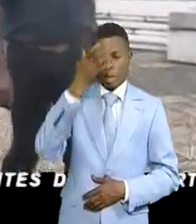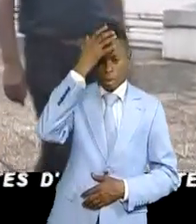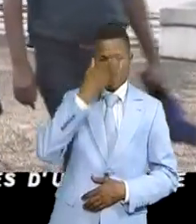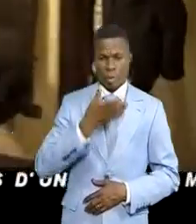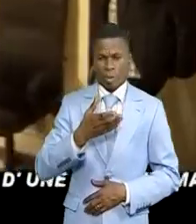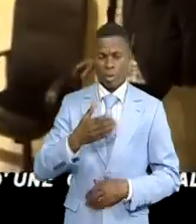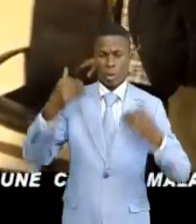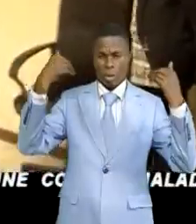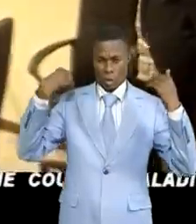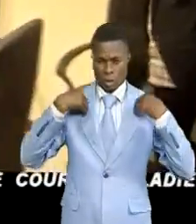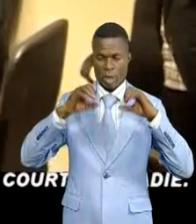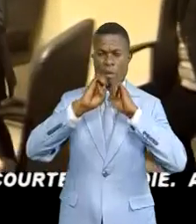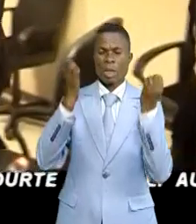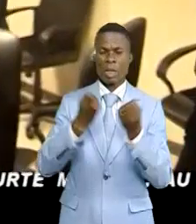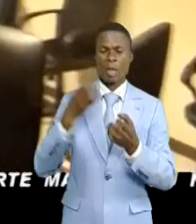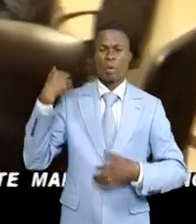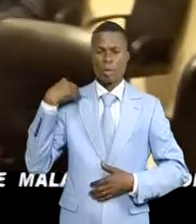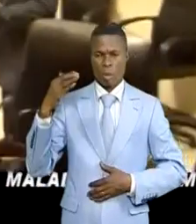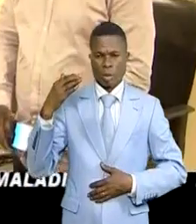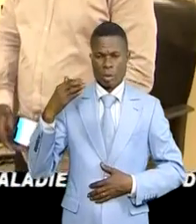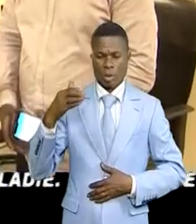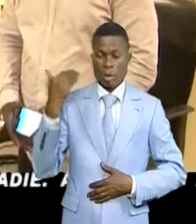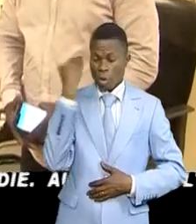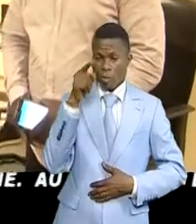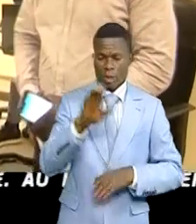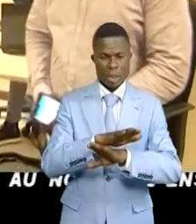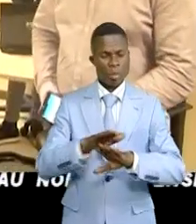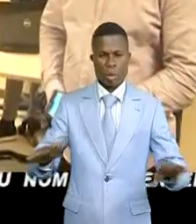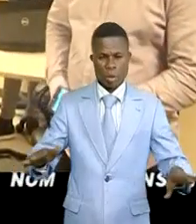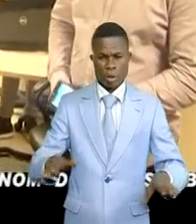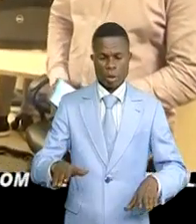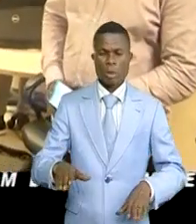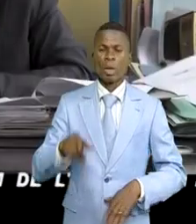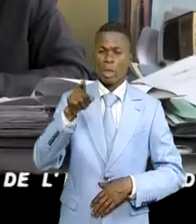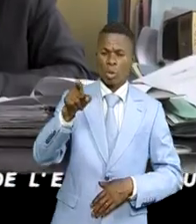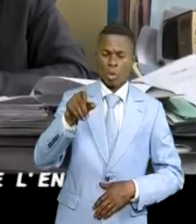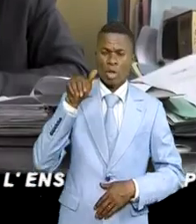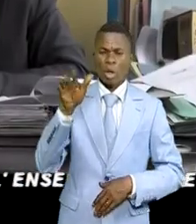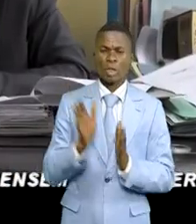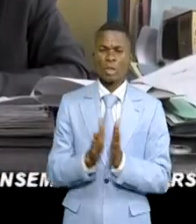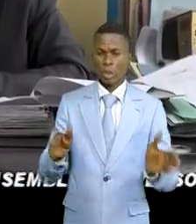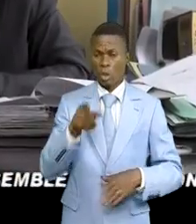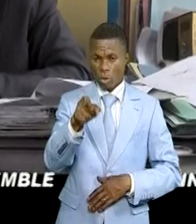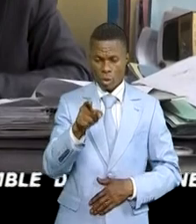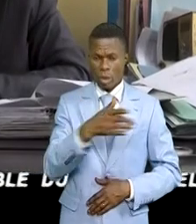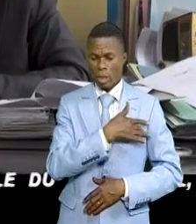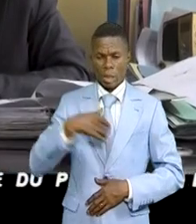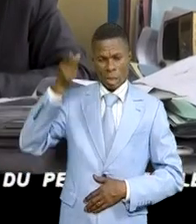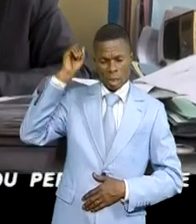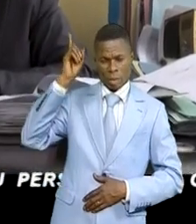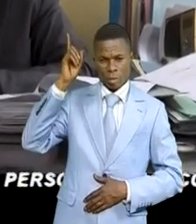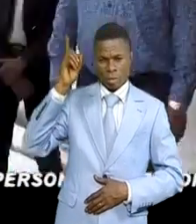des mandataires des entreprises publiques, vous ne la verrez plus jamais. Ernest Kabila Ilunga, celui que l'on appelait